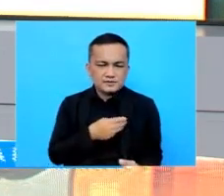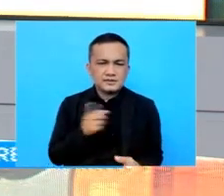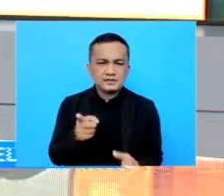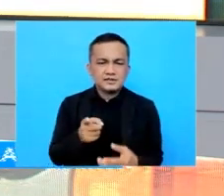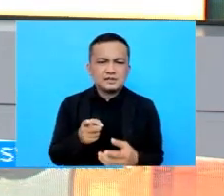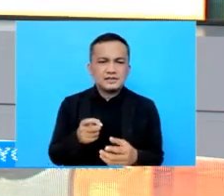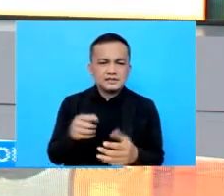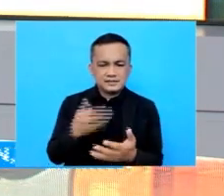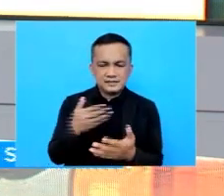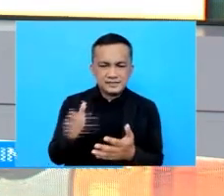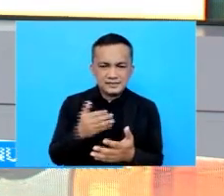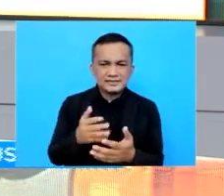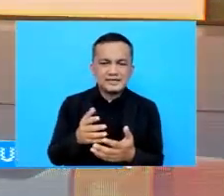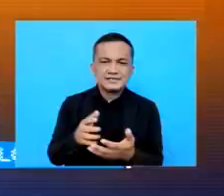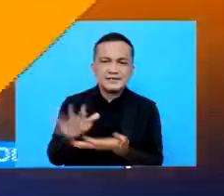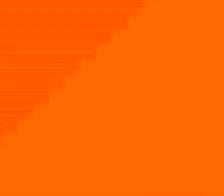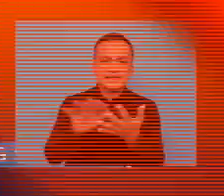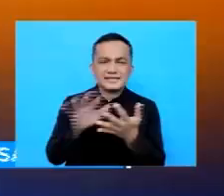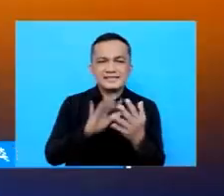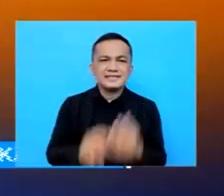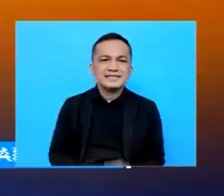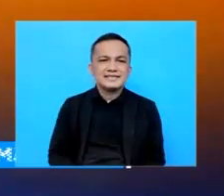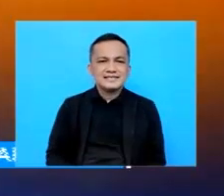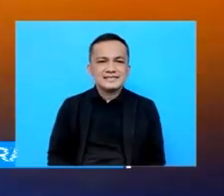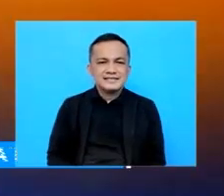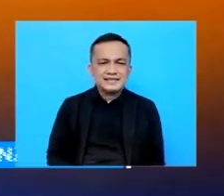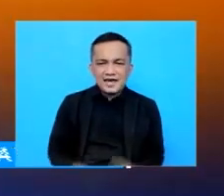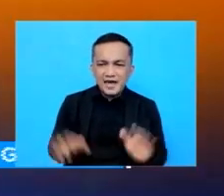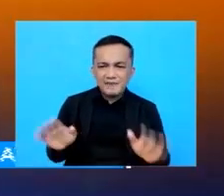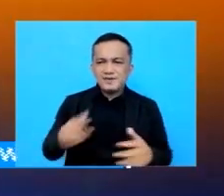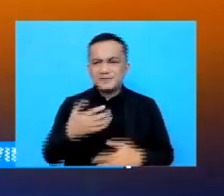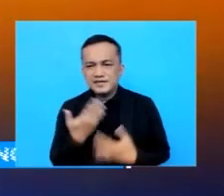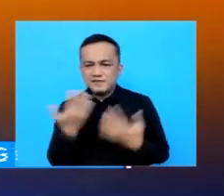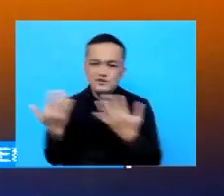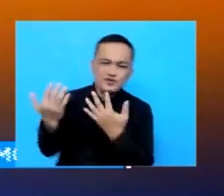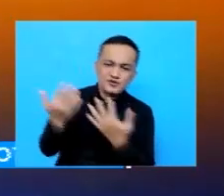kanyang party. Happy birthday!